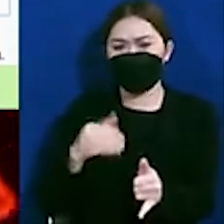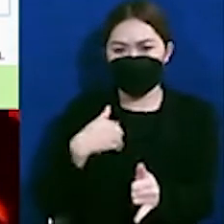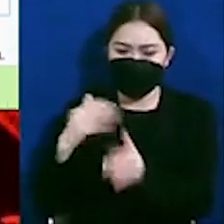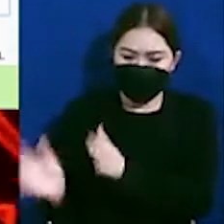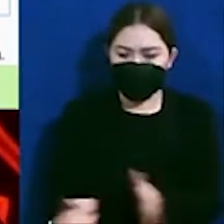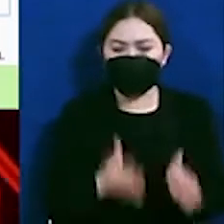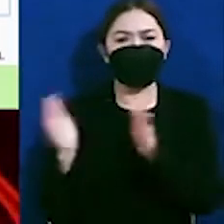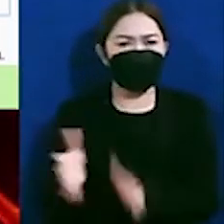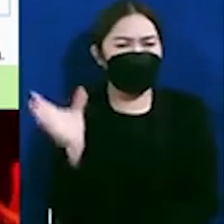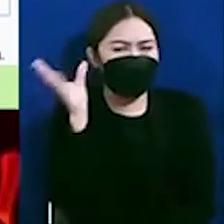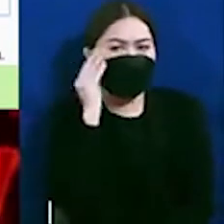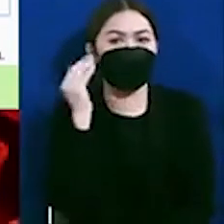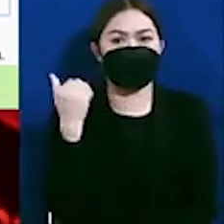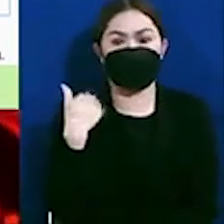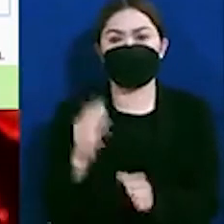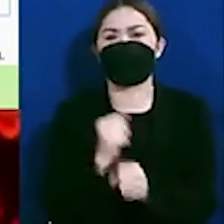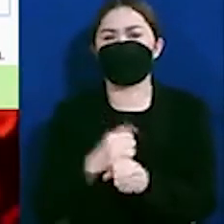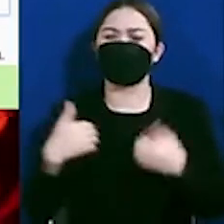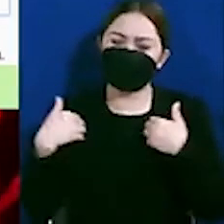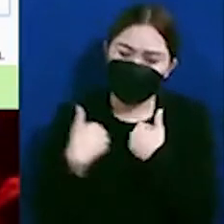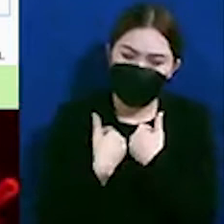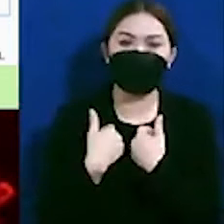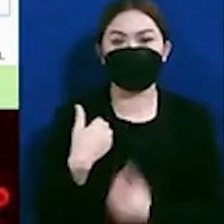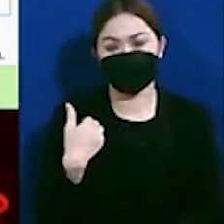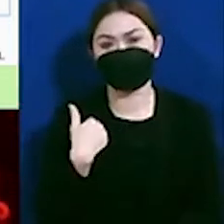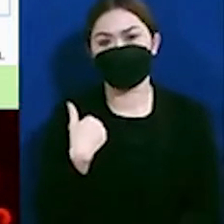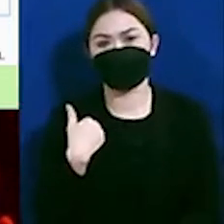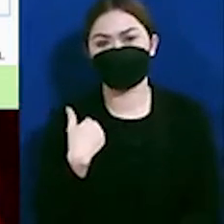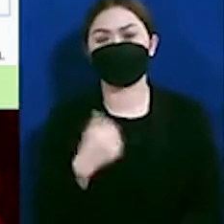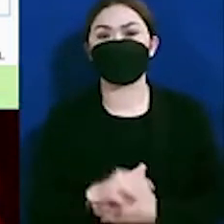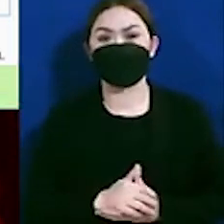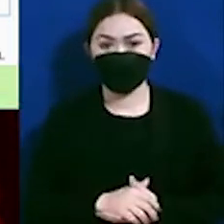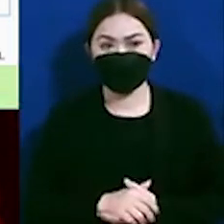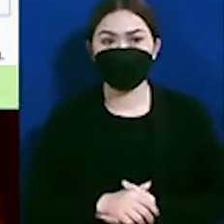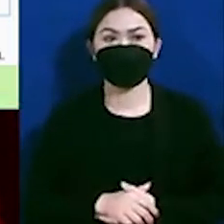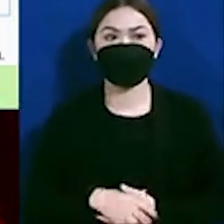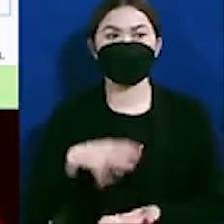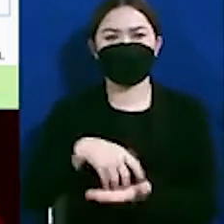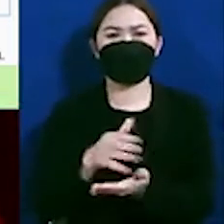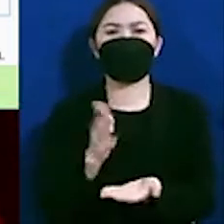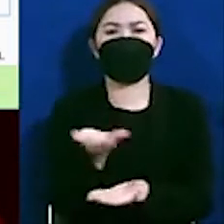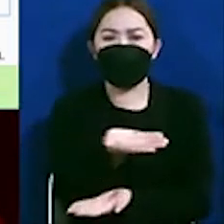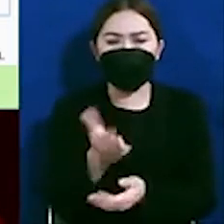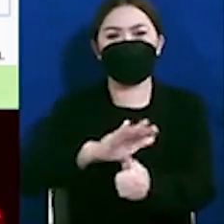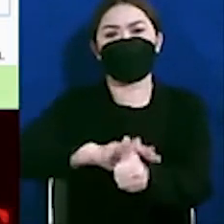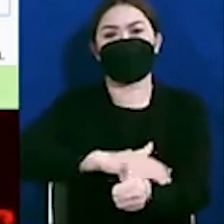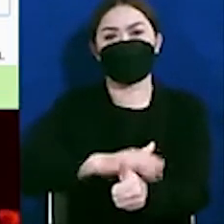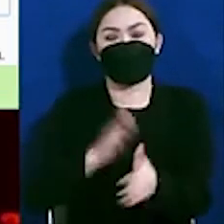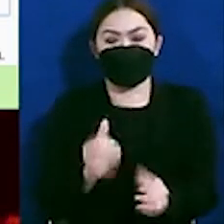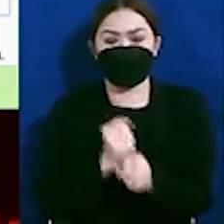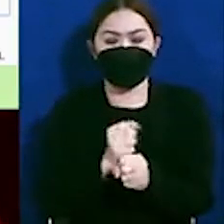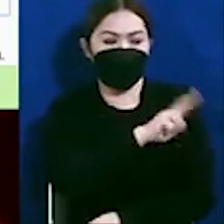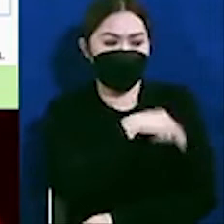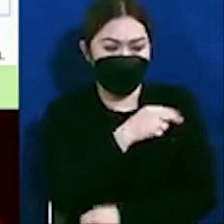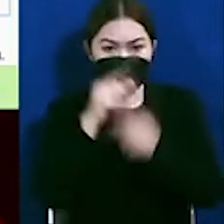ระยะระยะก็ทำให้คนที่อยู่หน้างานเหนื่อยจริงๆครับนะครับตรงนี้ก็คงขวาเนี่ยตนำเรียนขอความเห็นใจให้กับบุคลากรที่อยู่หน้างาน